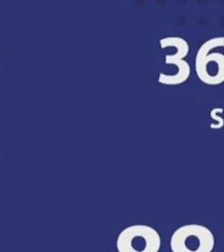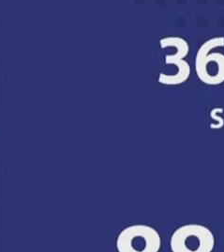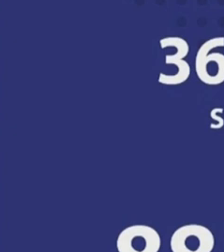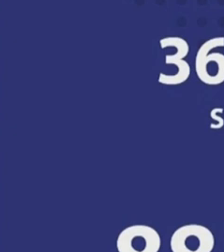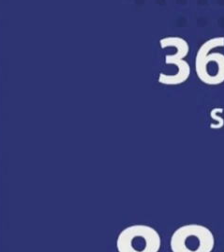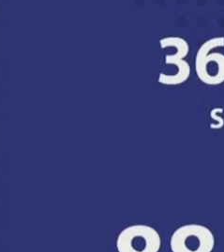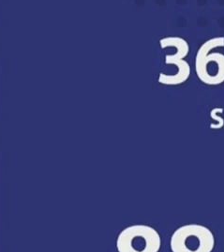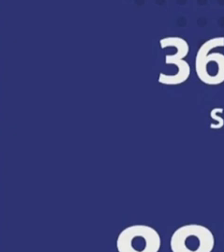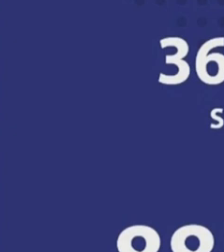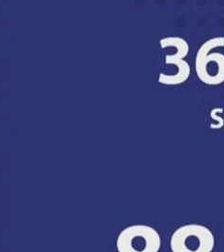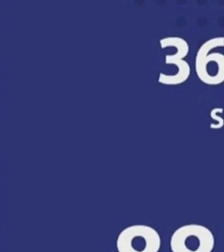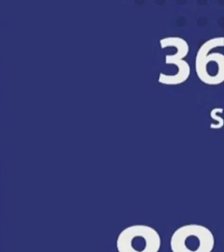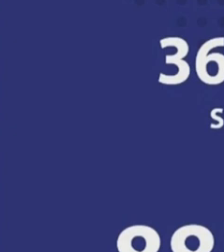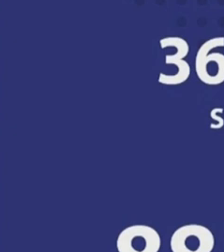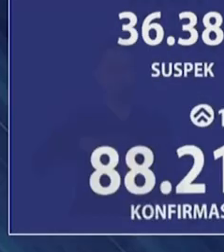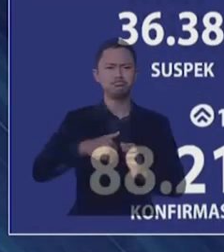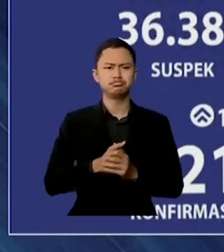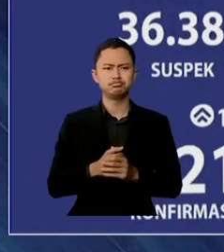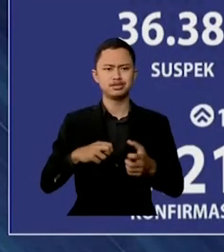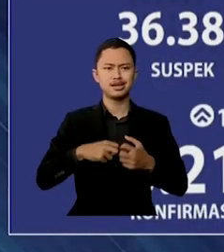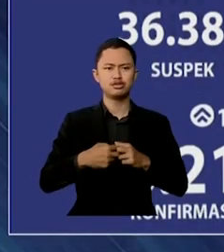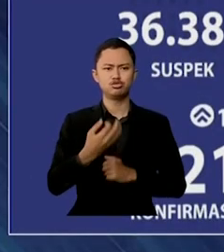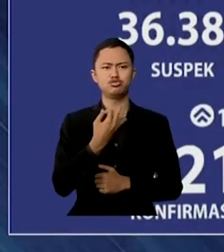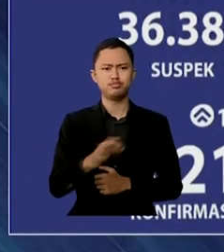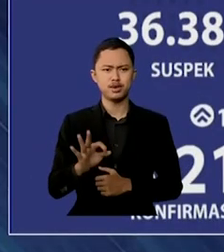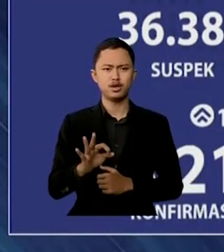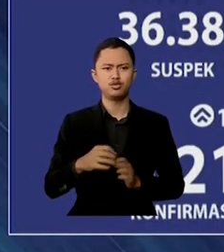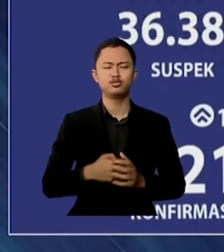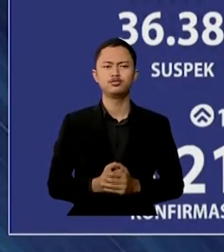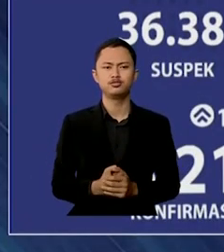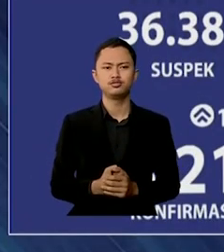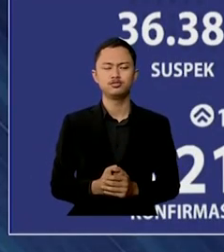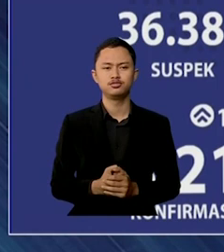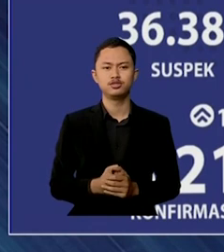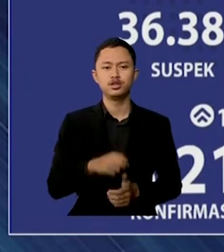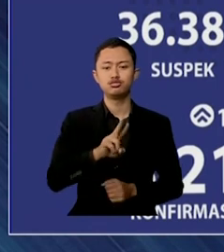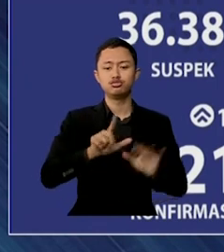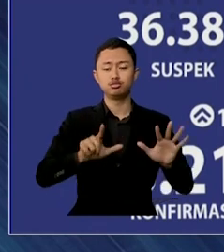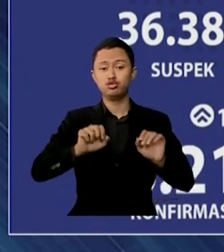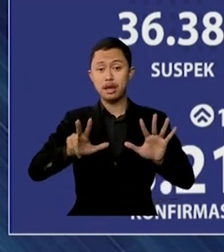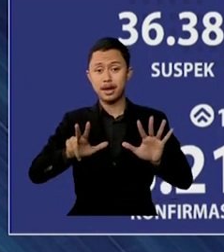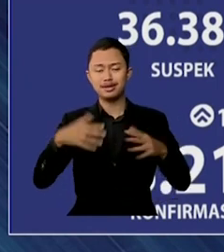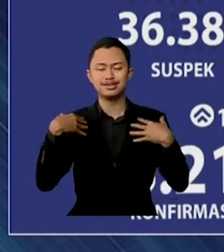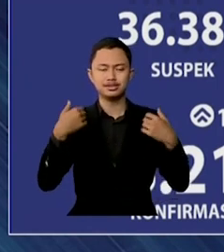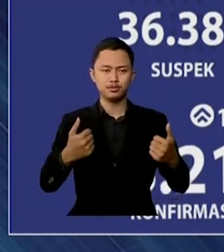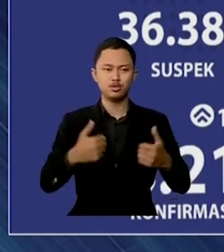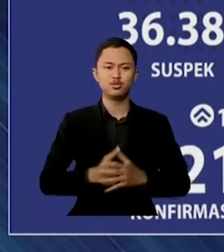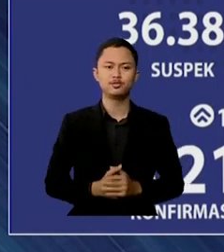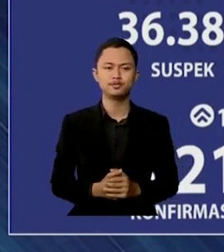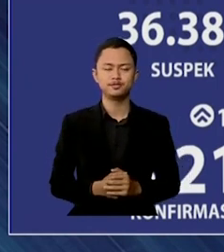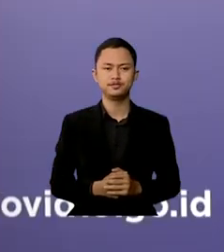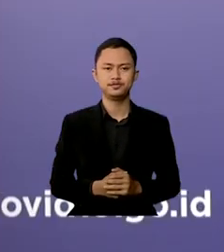Sulawesi Selatan 125 kasus baru dan 278 sembuh